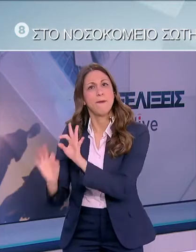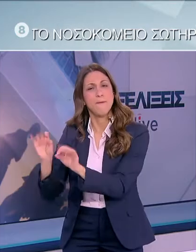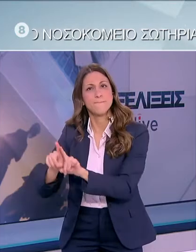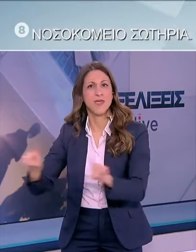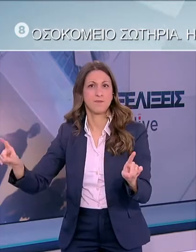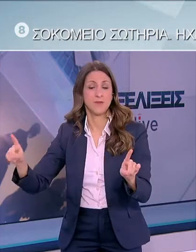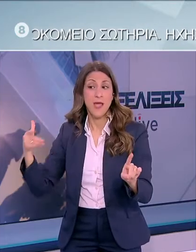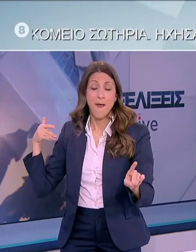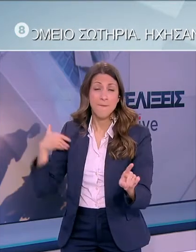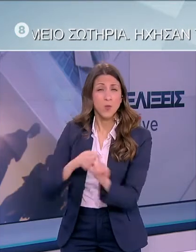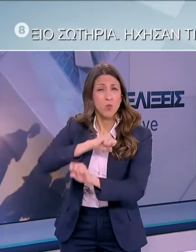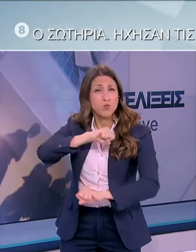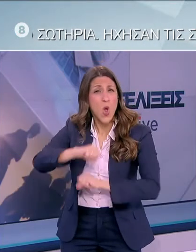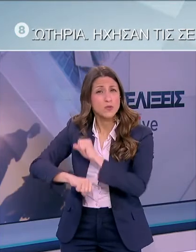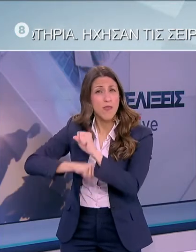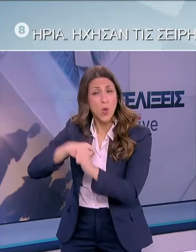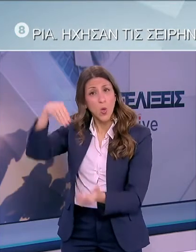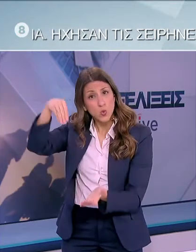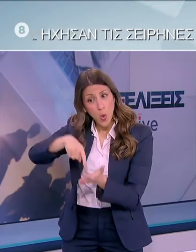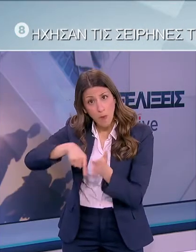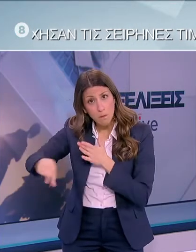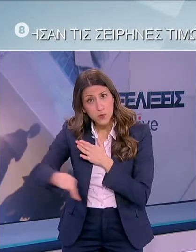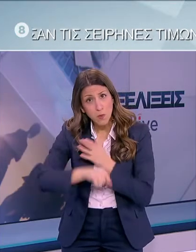λίγες ώρες όλα αυτά που έχουμε καταφέρει με